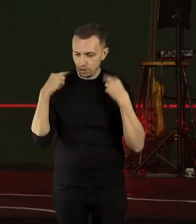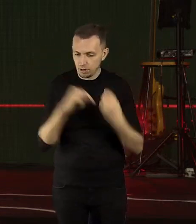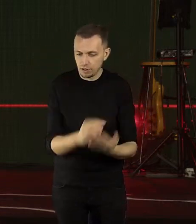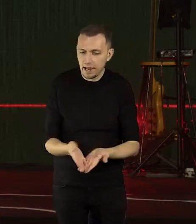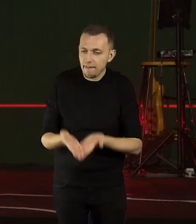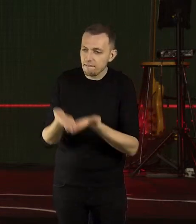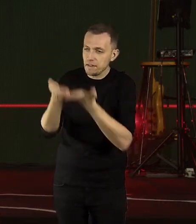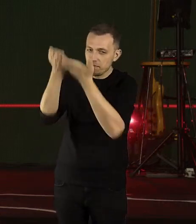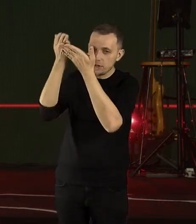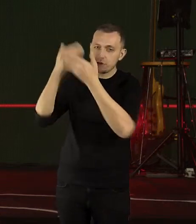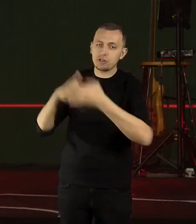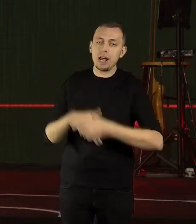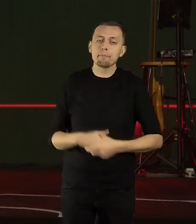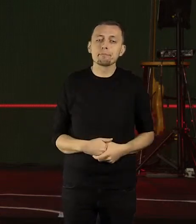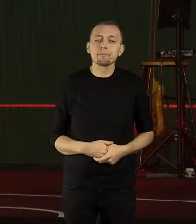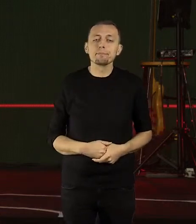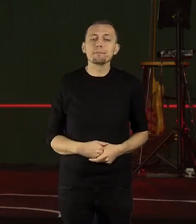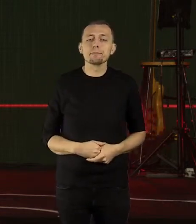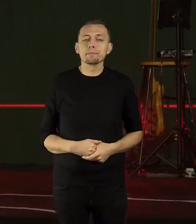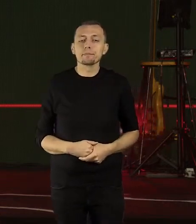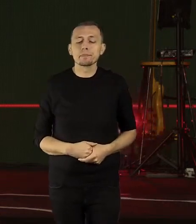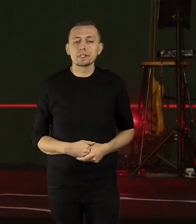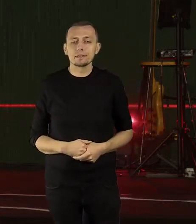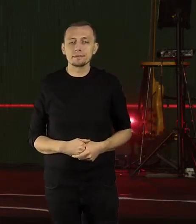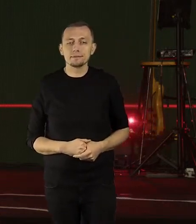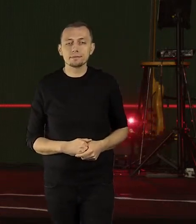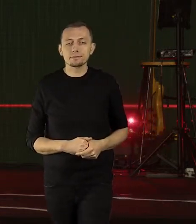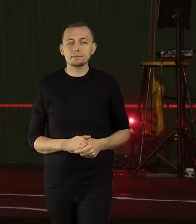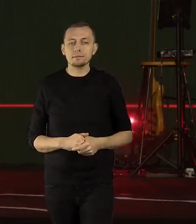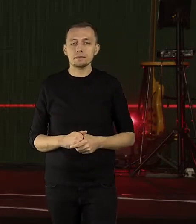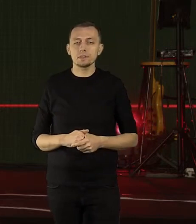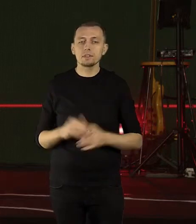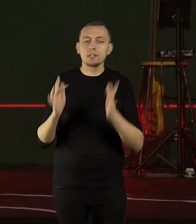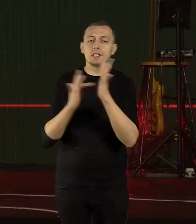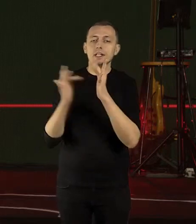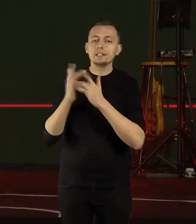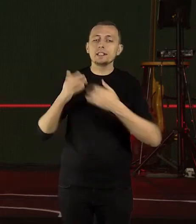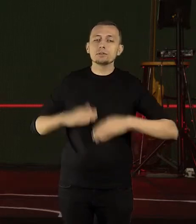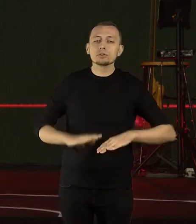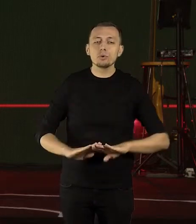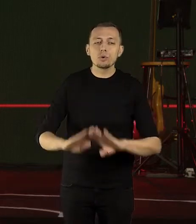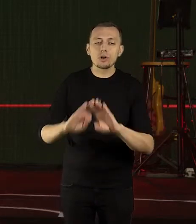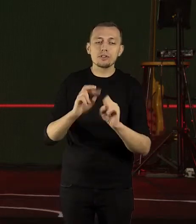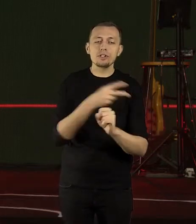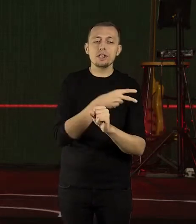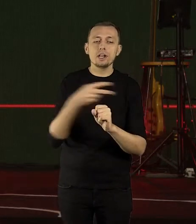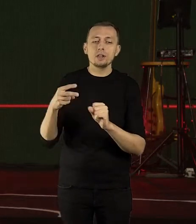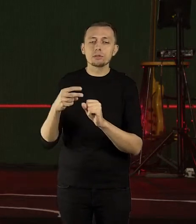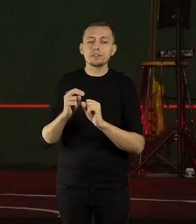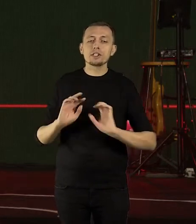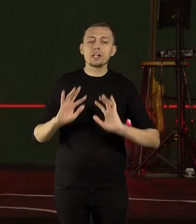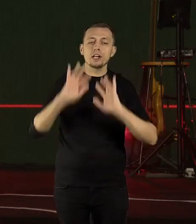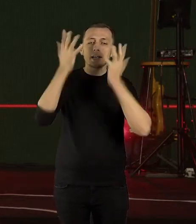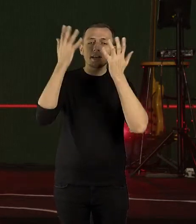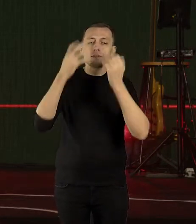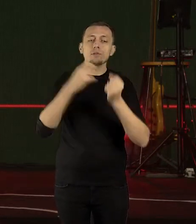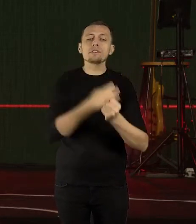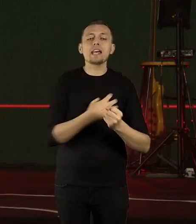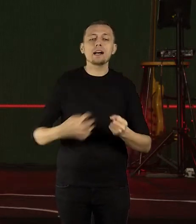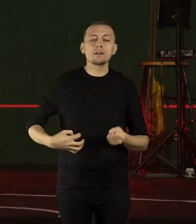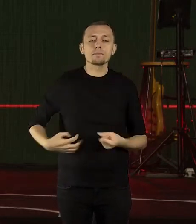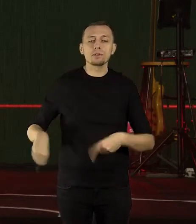Narodziny Chrystusa przynoszą rewolucję gospodarczą, ekonomiczną. Potrzebujących obsypał